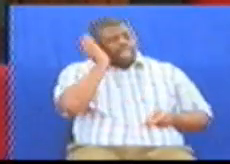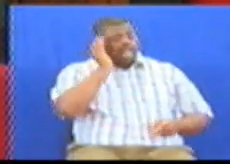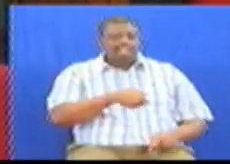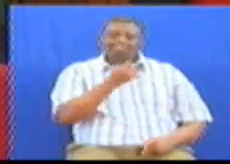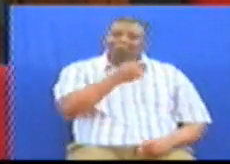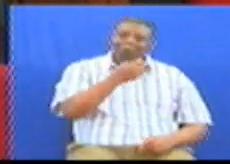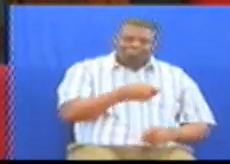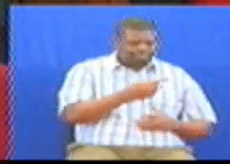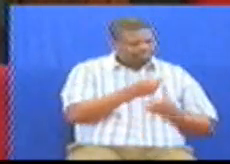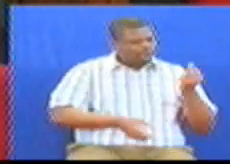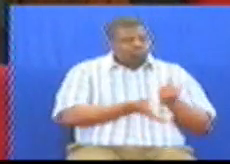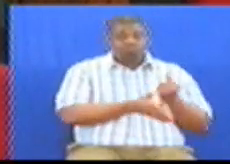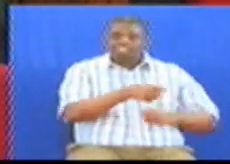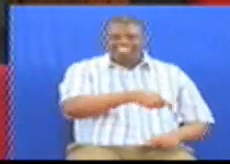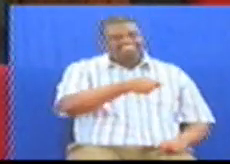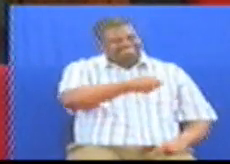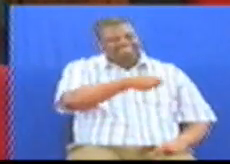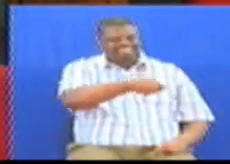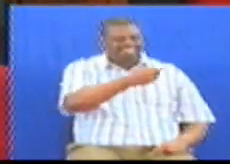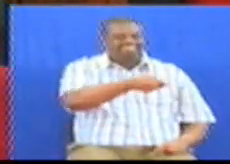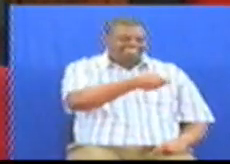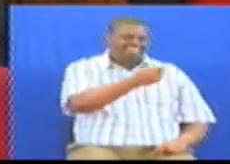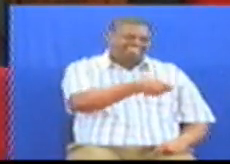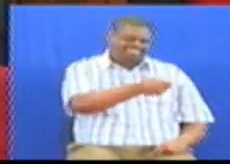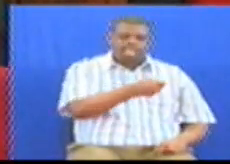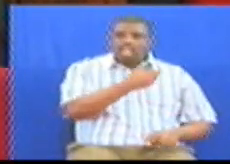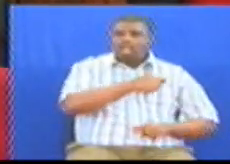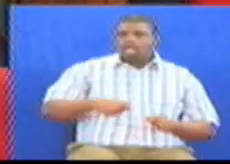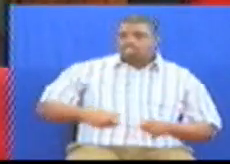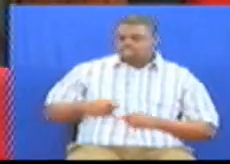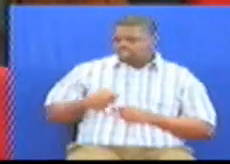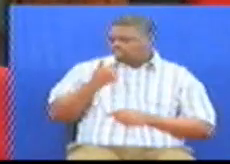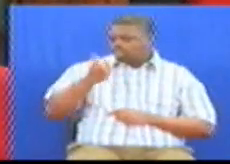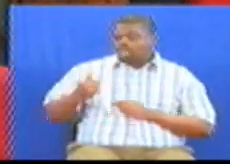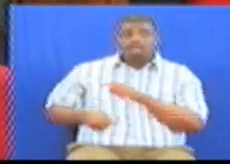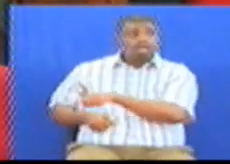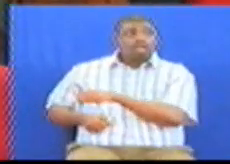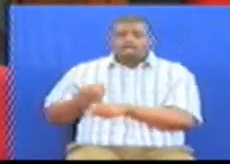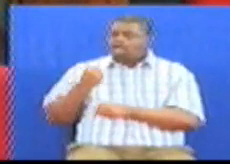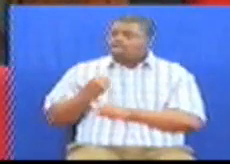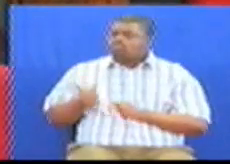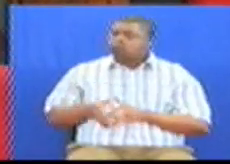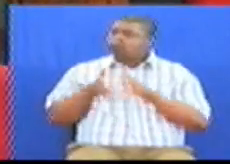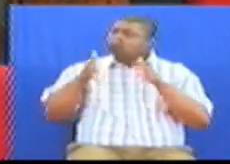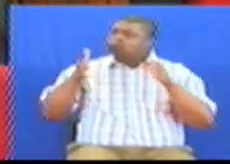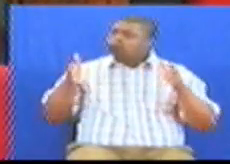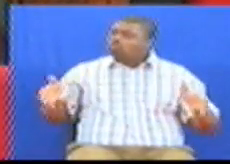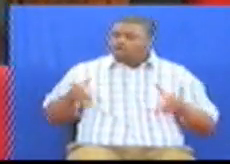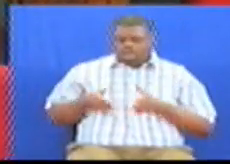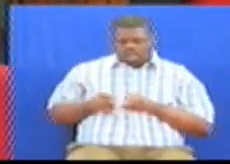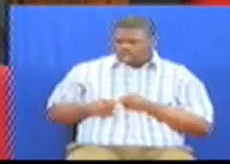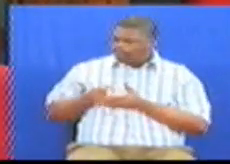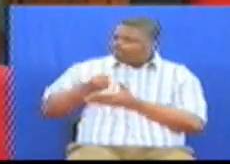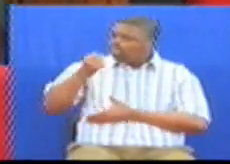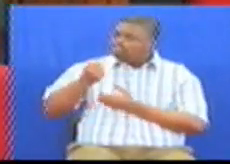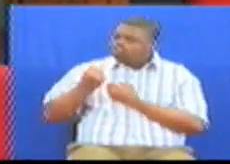inaongozwa na Dr. John Pombe Joseph Magufuli, Rais wa Jamhuri ya Muungano wa Tanzania, kwa kazi kubwa ya utekelezaji wa bajeti